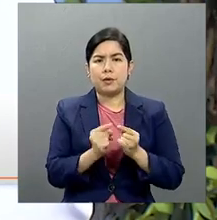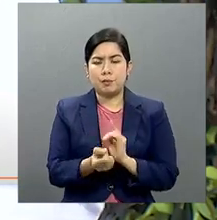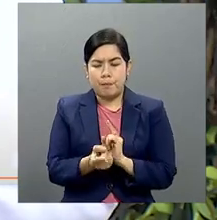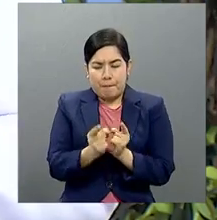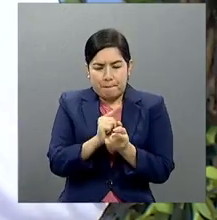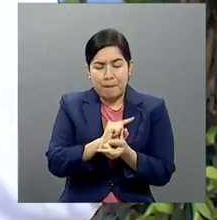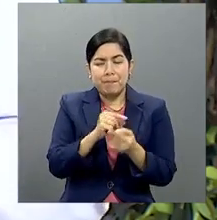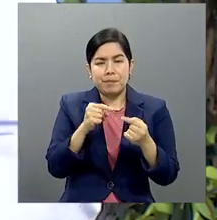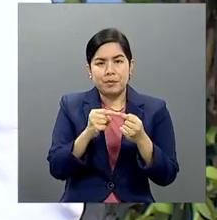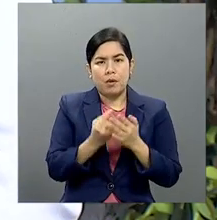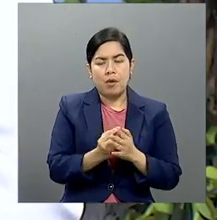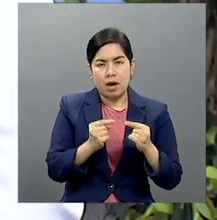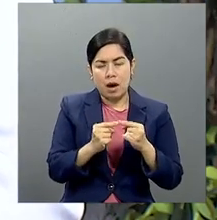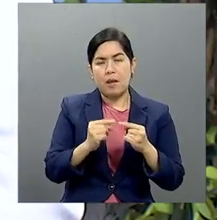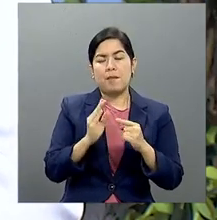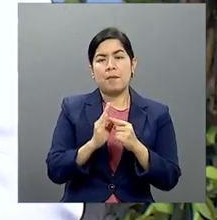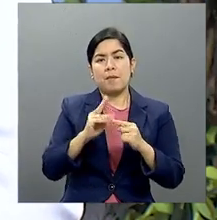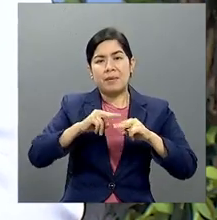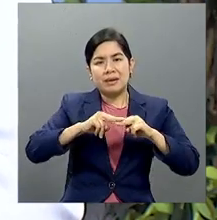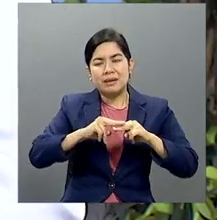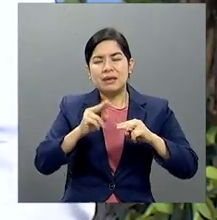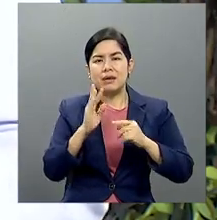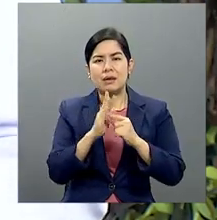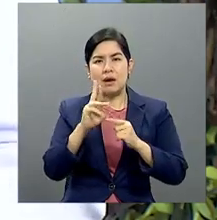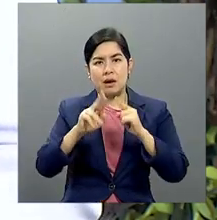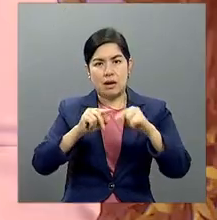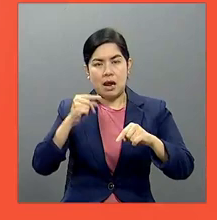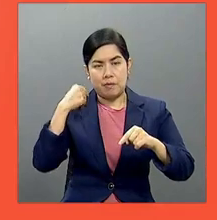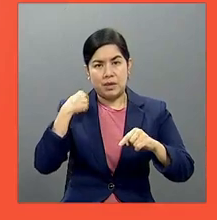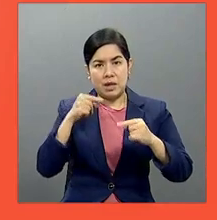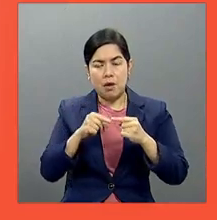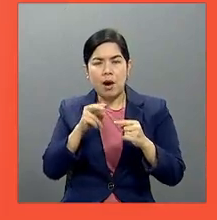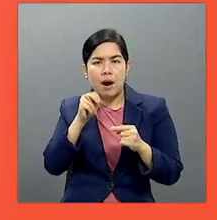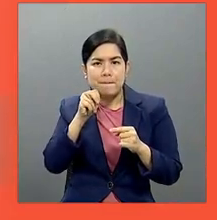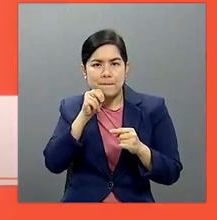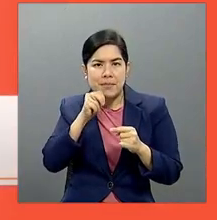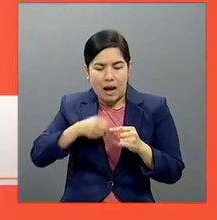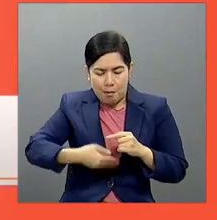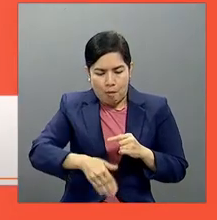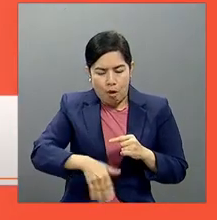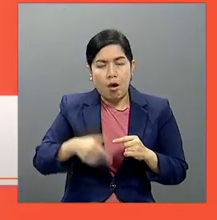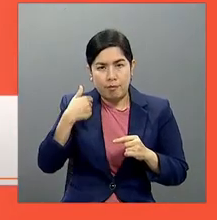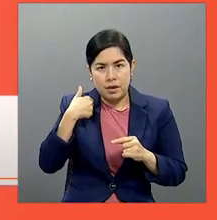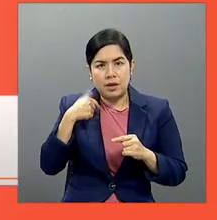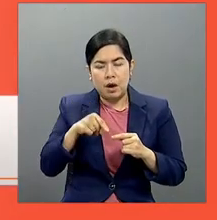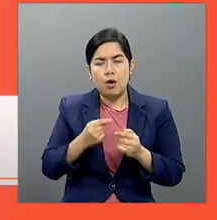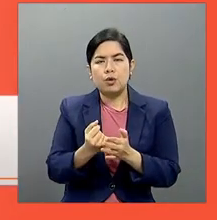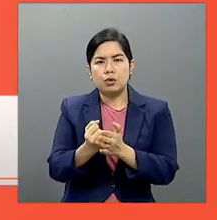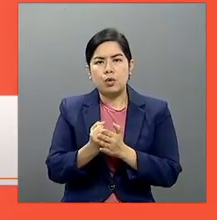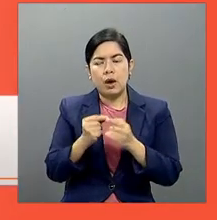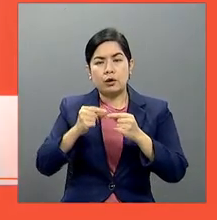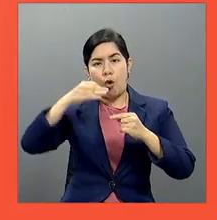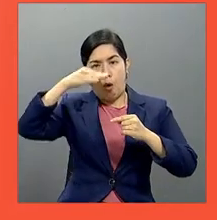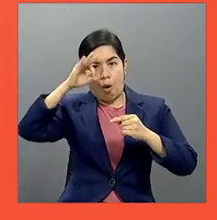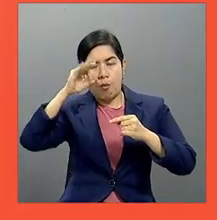แล้วก็มีหน้าที่ขับน้ำส่วนเกินออกรวมถึงเป็นแหล่งที่สร้างฮอร์โมนบางชนิดให้กับร่างกายนะครับอย่างเช่นฮอร์โมนที่ผลิตเม็ด